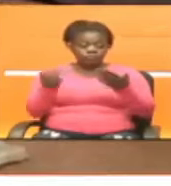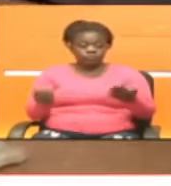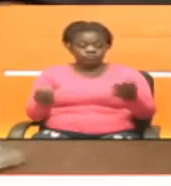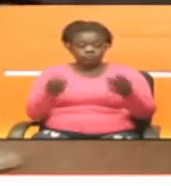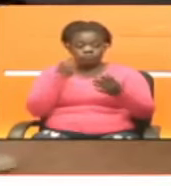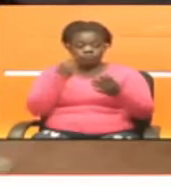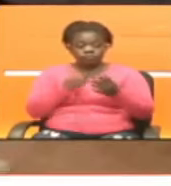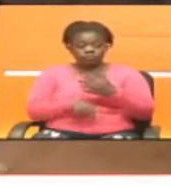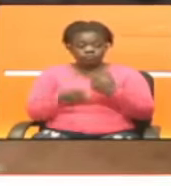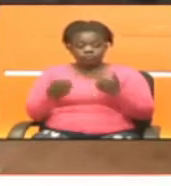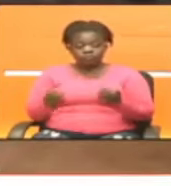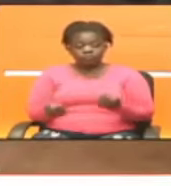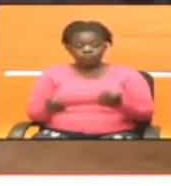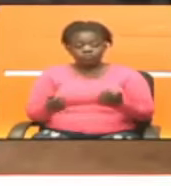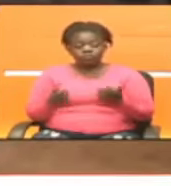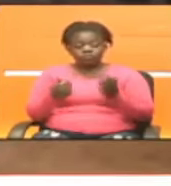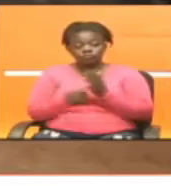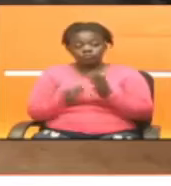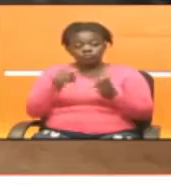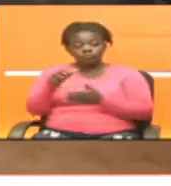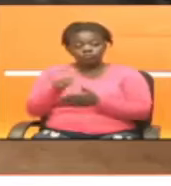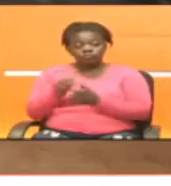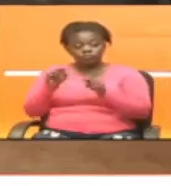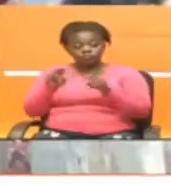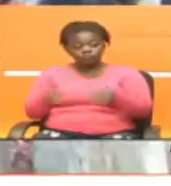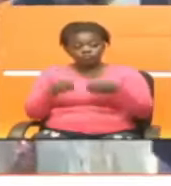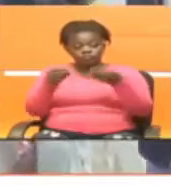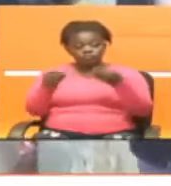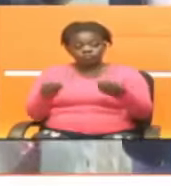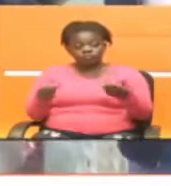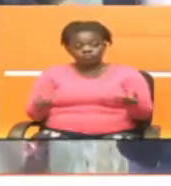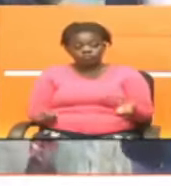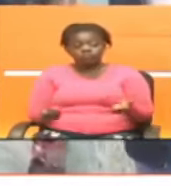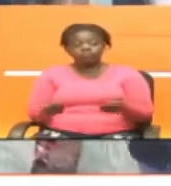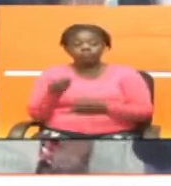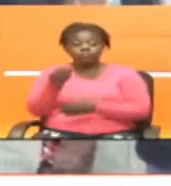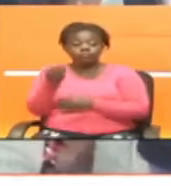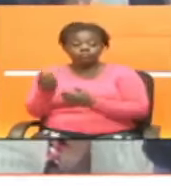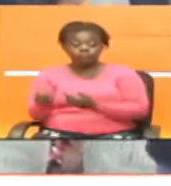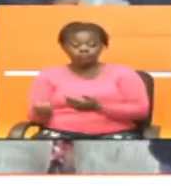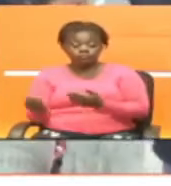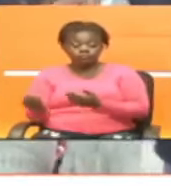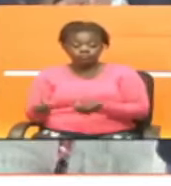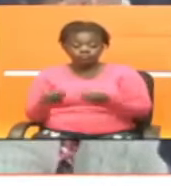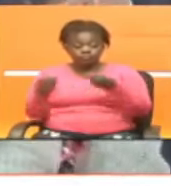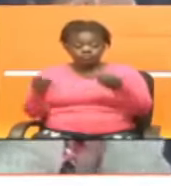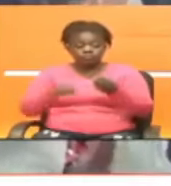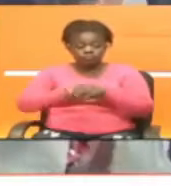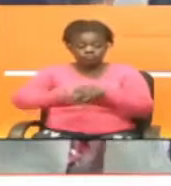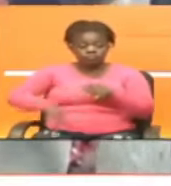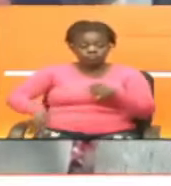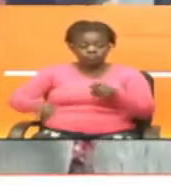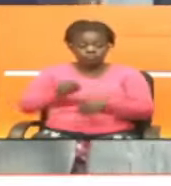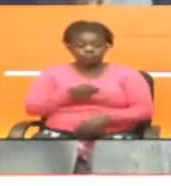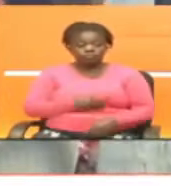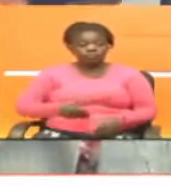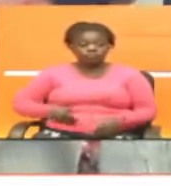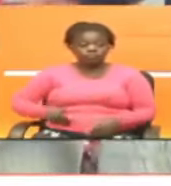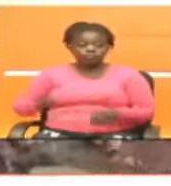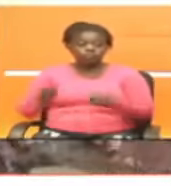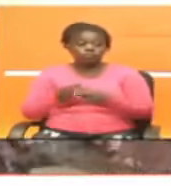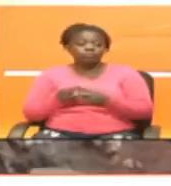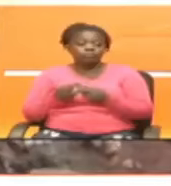Nakangwa gamani chimu kubisingo kwa tabula neba butabale kila za kameza mubude ngazetu budu bugenzi njala ibalumi okuwa